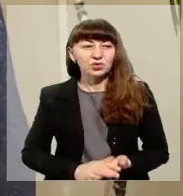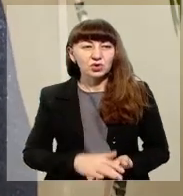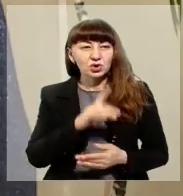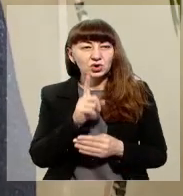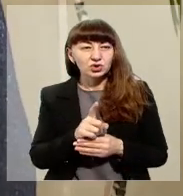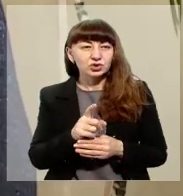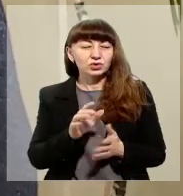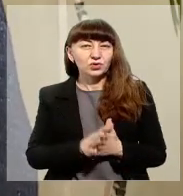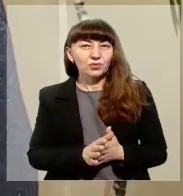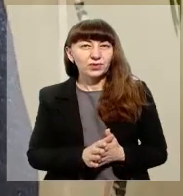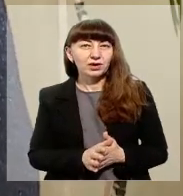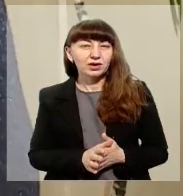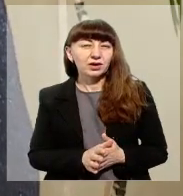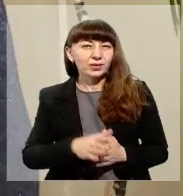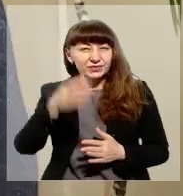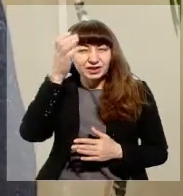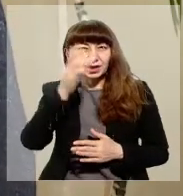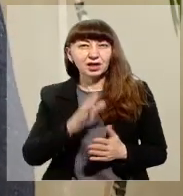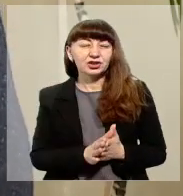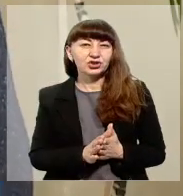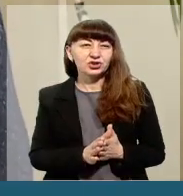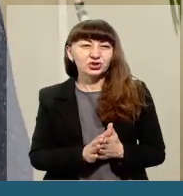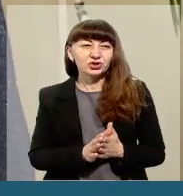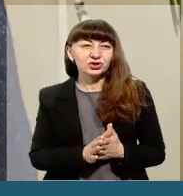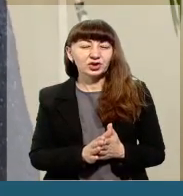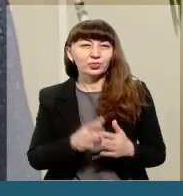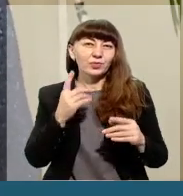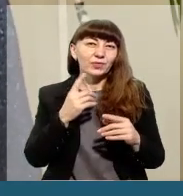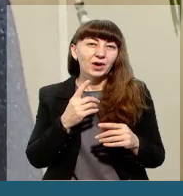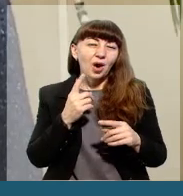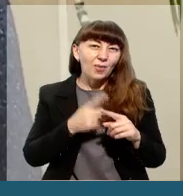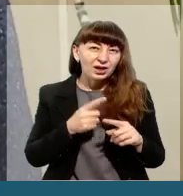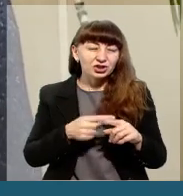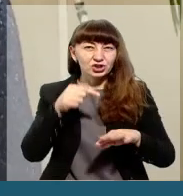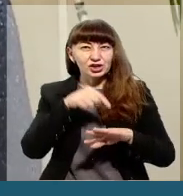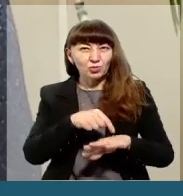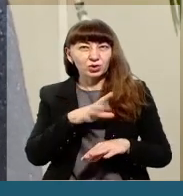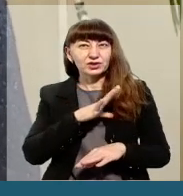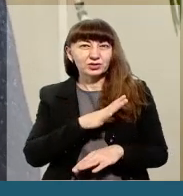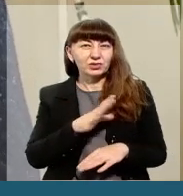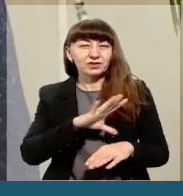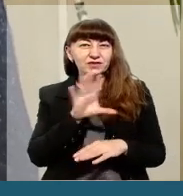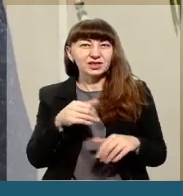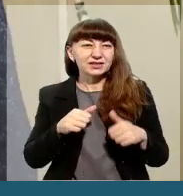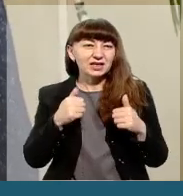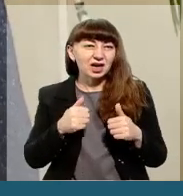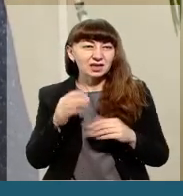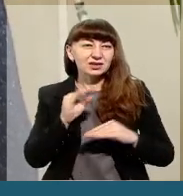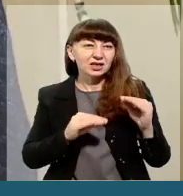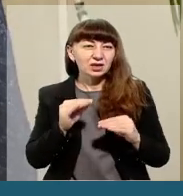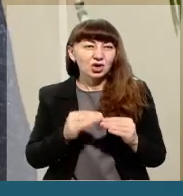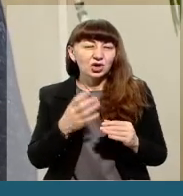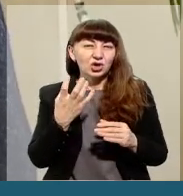чтобы морально-психологический климат был позитивный, но как бы наши сотрудники, конечно, стараются